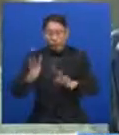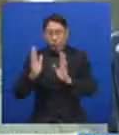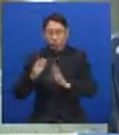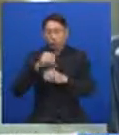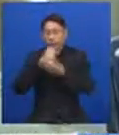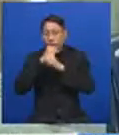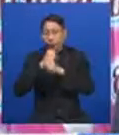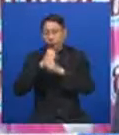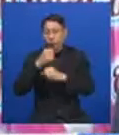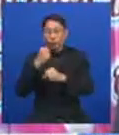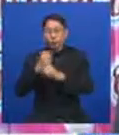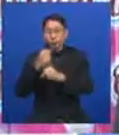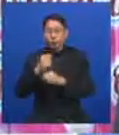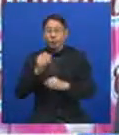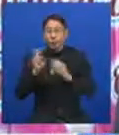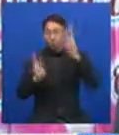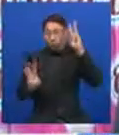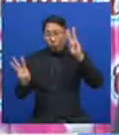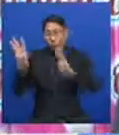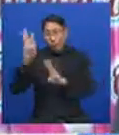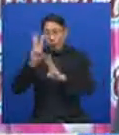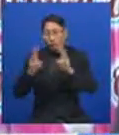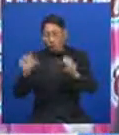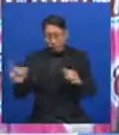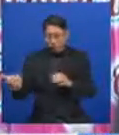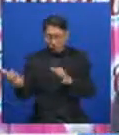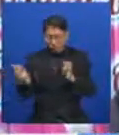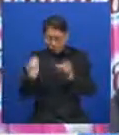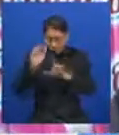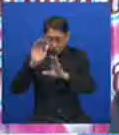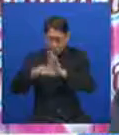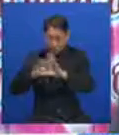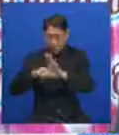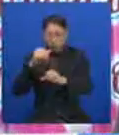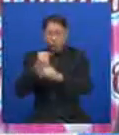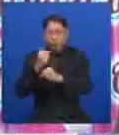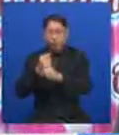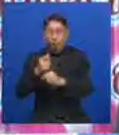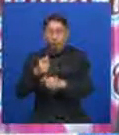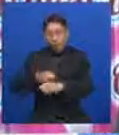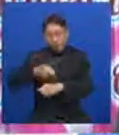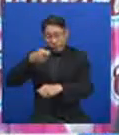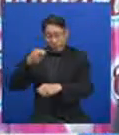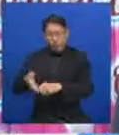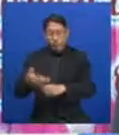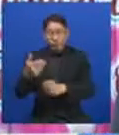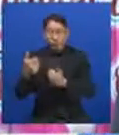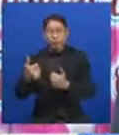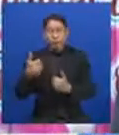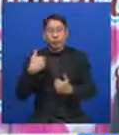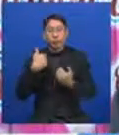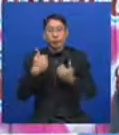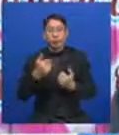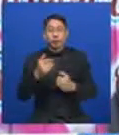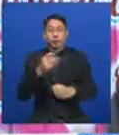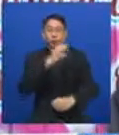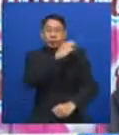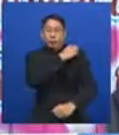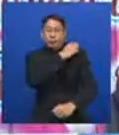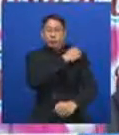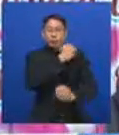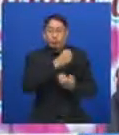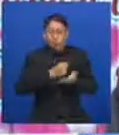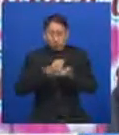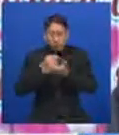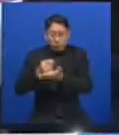งอายุเนี่ยสามารถถ้าใครว่างอยู่เนี่ยก็มาสมัครที่นี่ได้เขาก็มีใครใจอันนี้ก็เป็นสิ่งที่มาวันนี้ที่ภาคราชการต่างๆเนี่ยมา